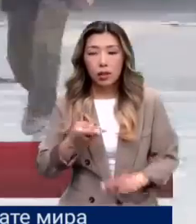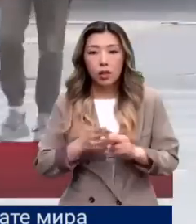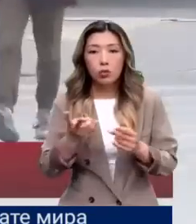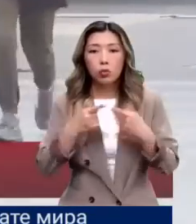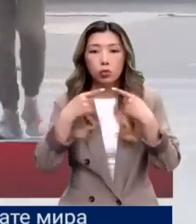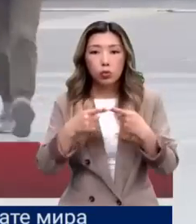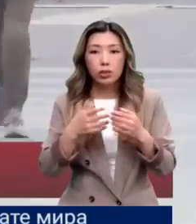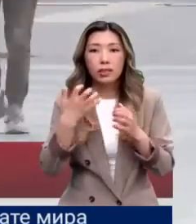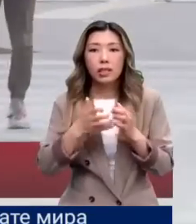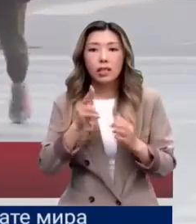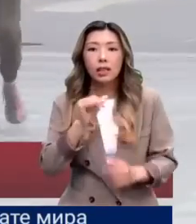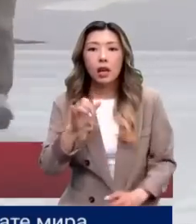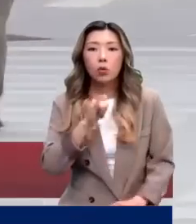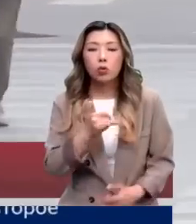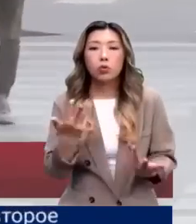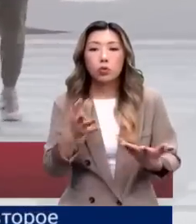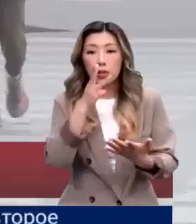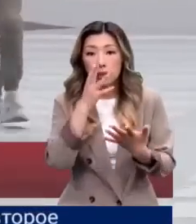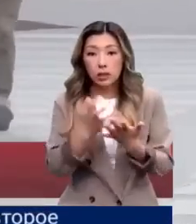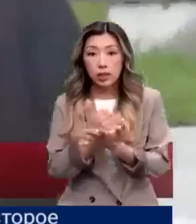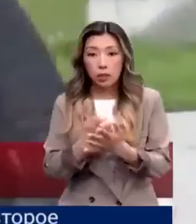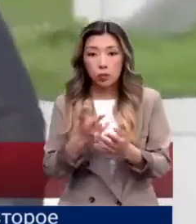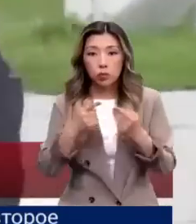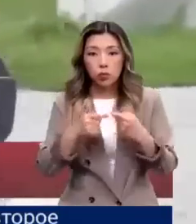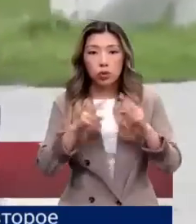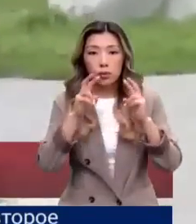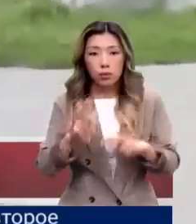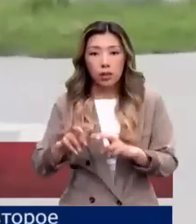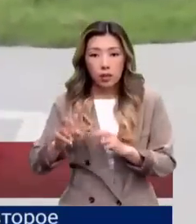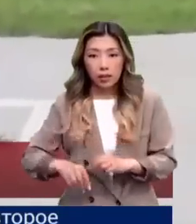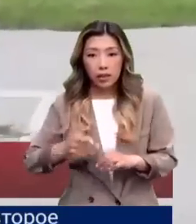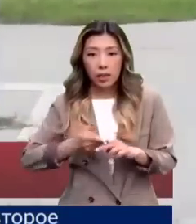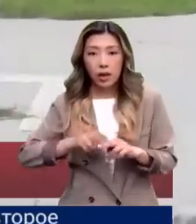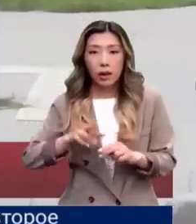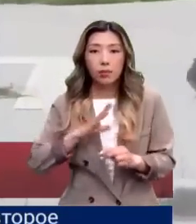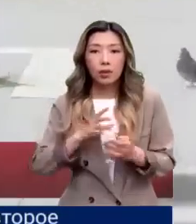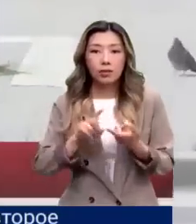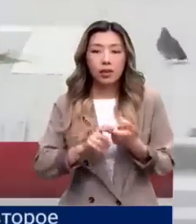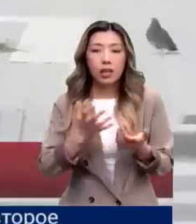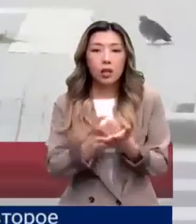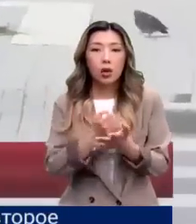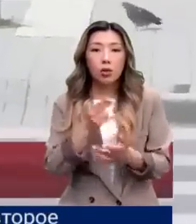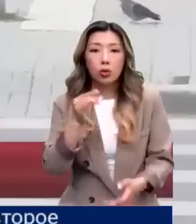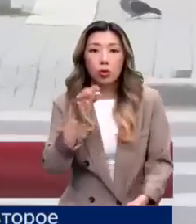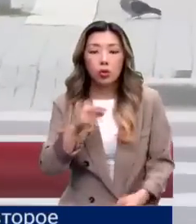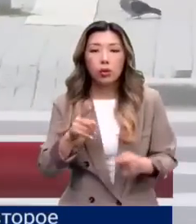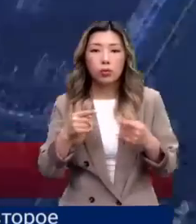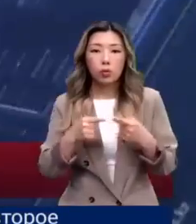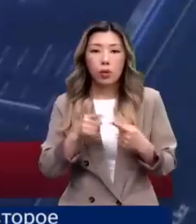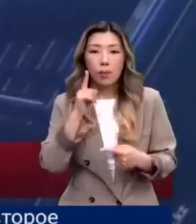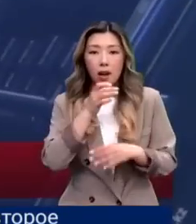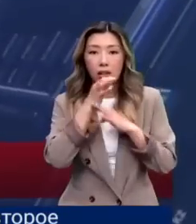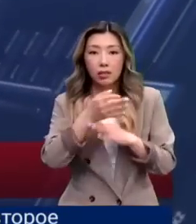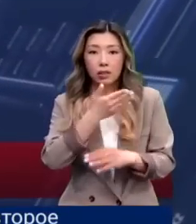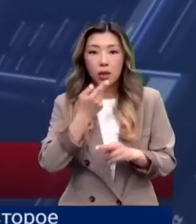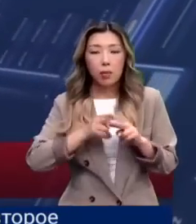критерии среднего класса в Казахстане. В программе повышения доходов населения, которую недавно презентовали, четких пояснений этому нет. Поэтому казахстанцы